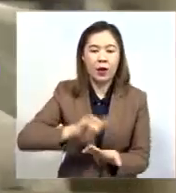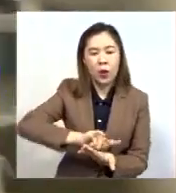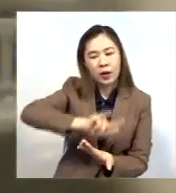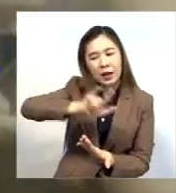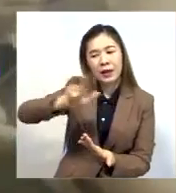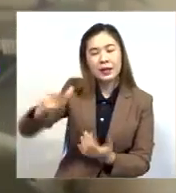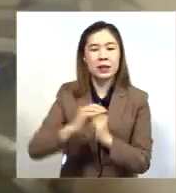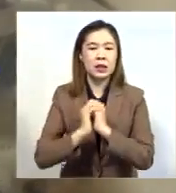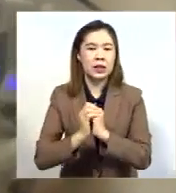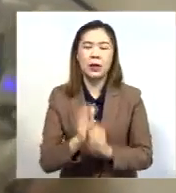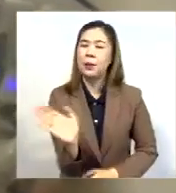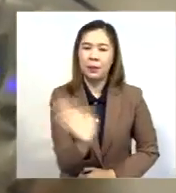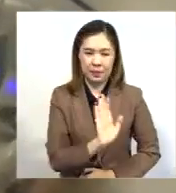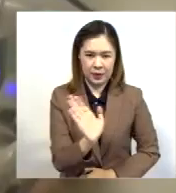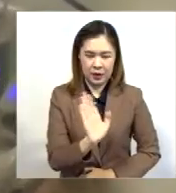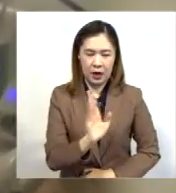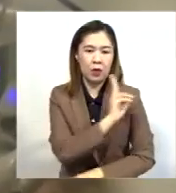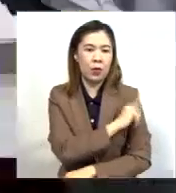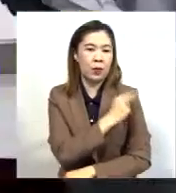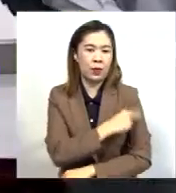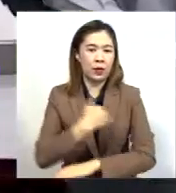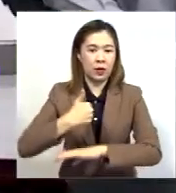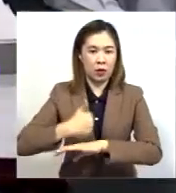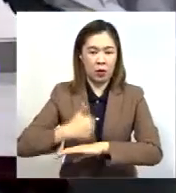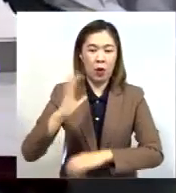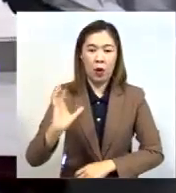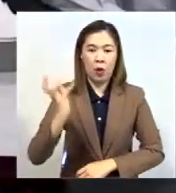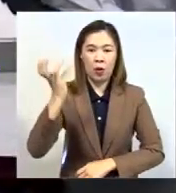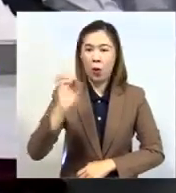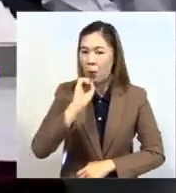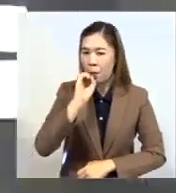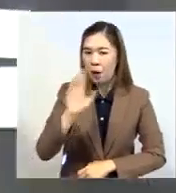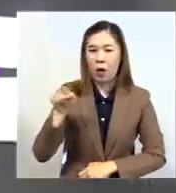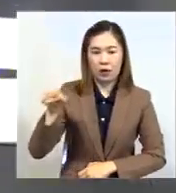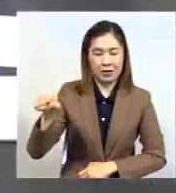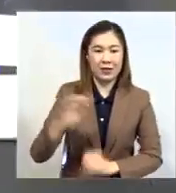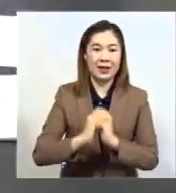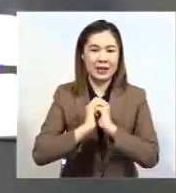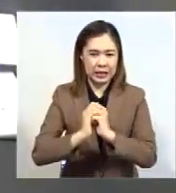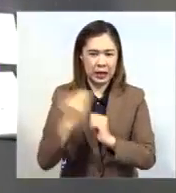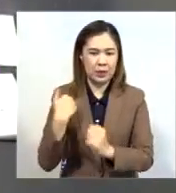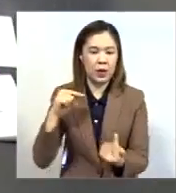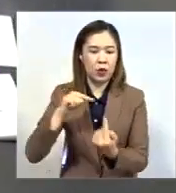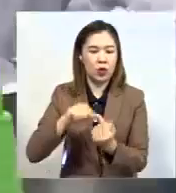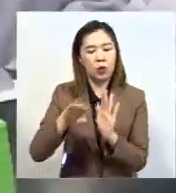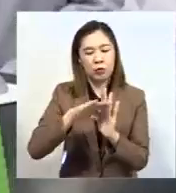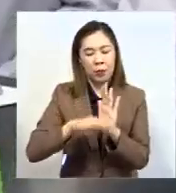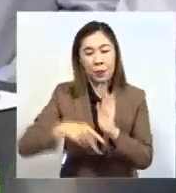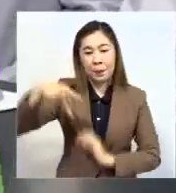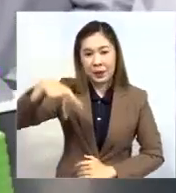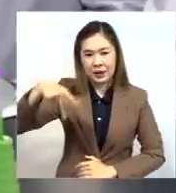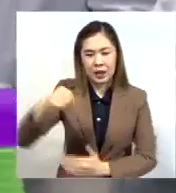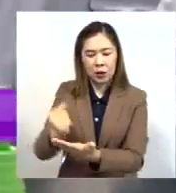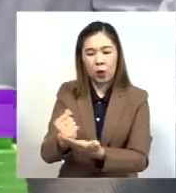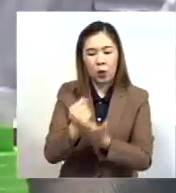จีนแต่อย่างใดโดยผู้อำนวยการองค์การอนามัยโลกกล่าวชื่นชมทางการจีนที่ดำเนินมาตรการขั้นพิเศษเพื่อพยายามควบ